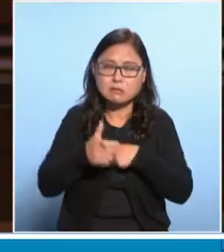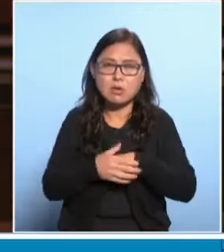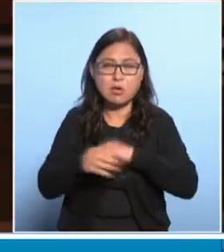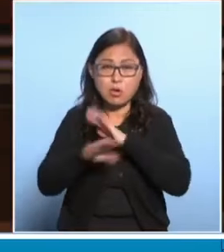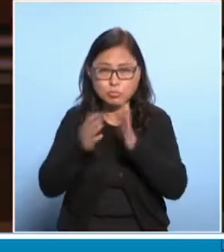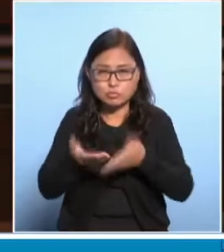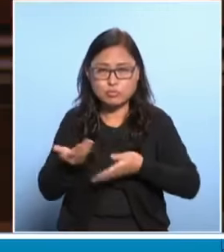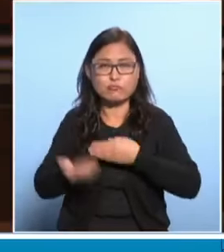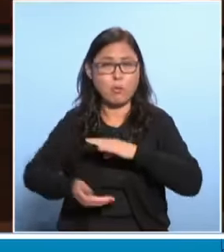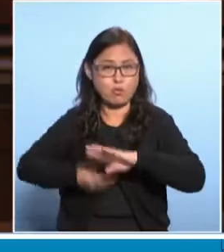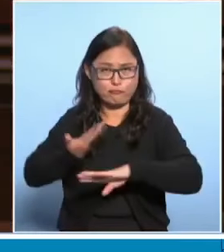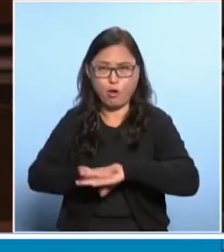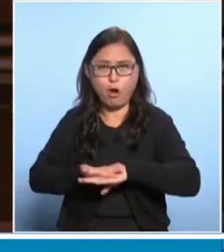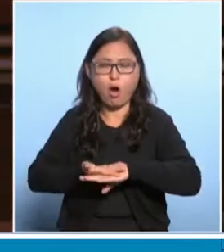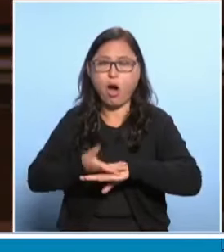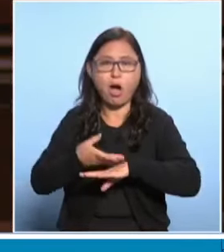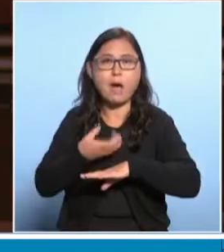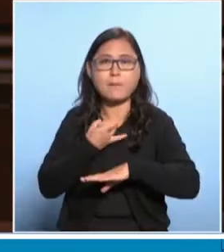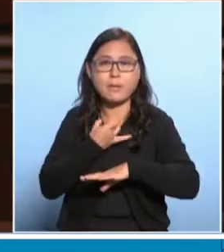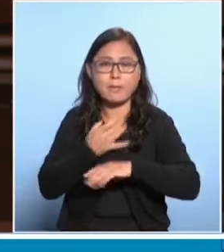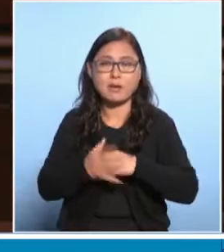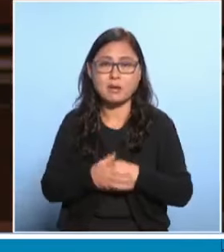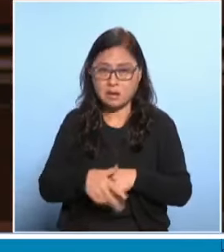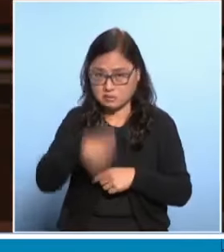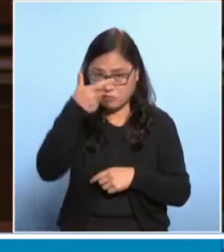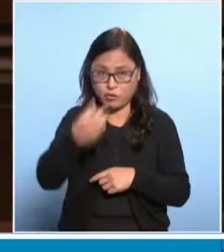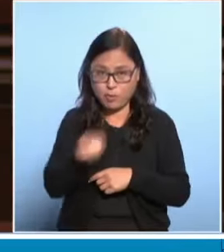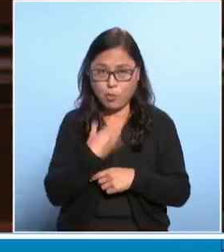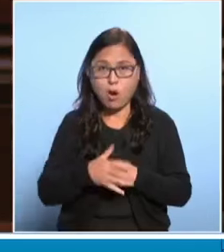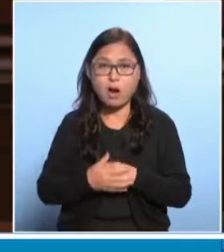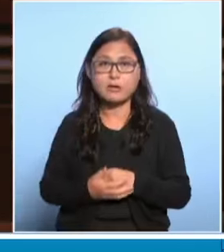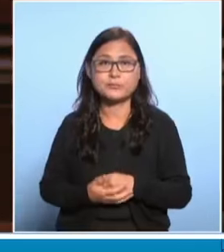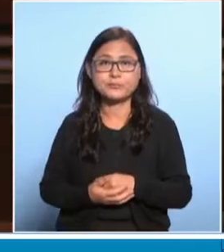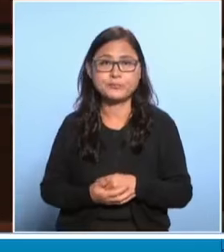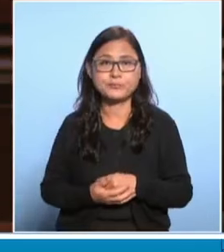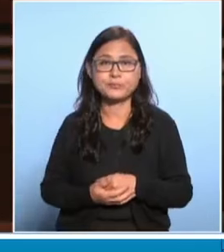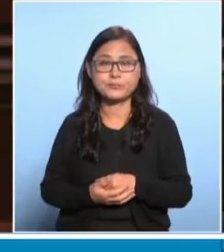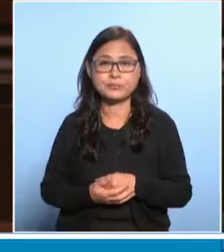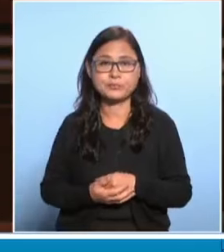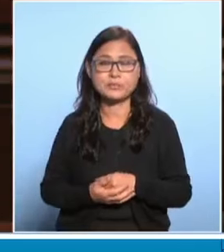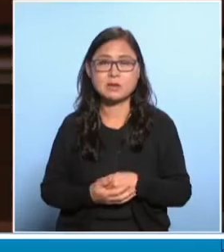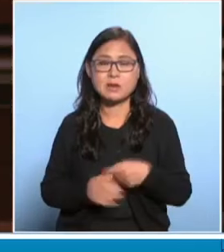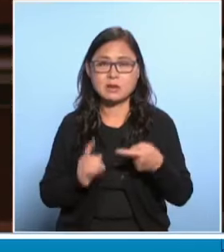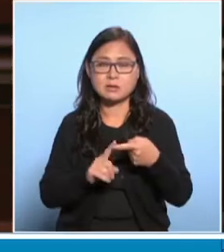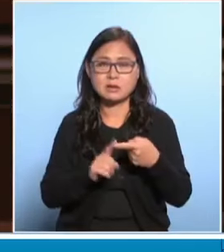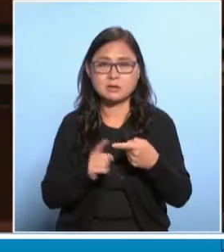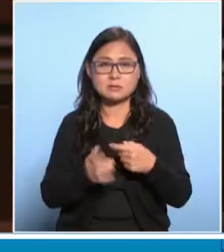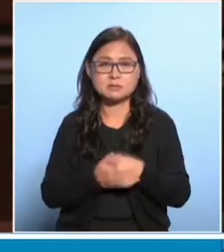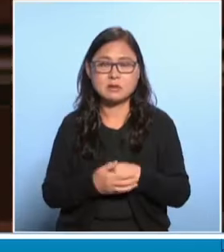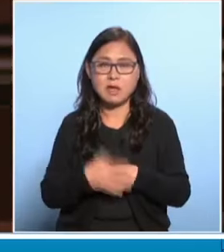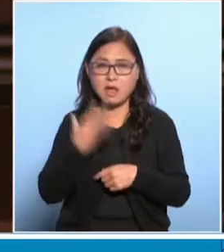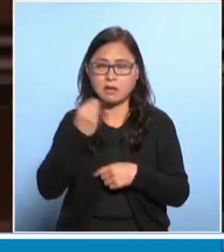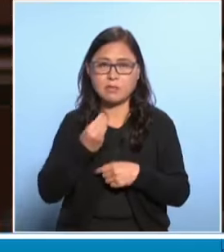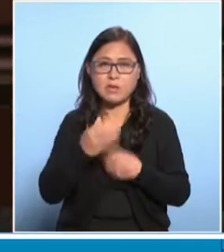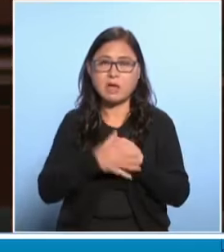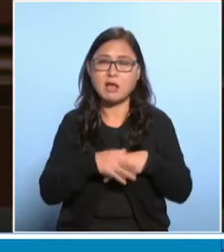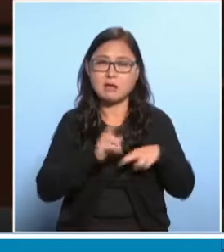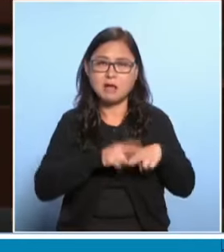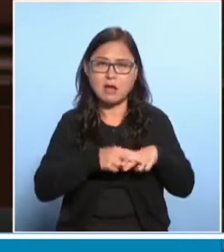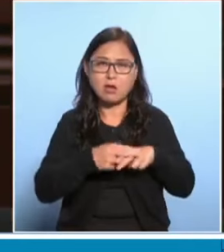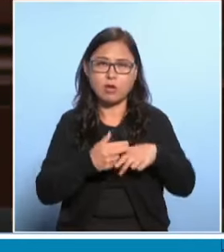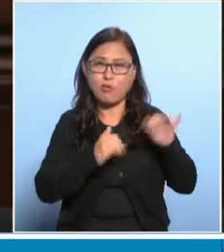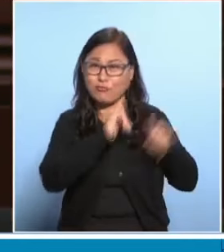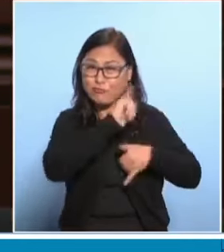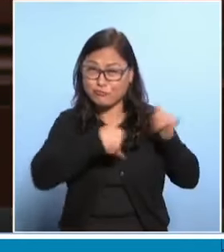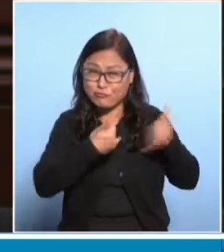的全面復甦。就此，政府可否告知本會，為進一步吸引內地龐大消